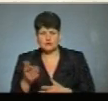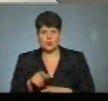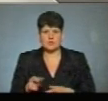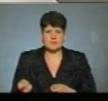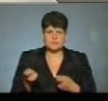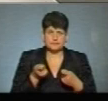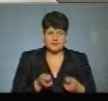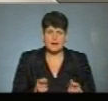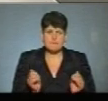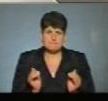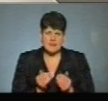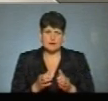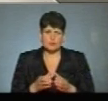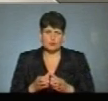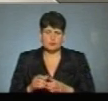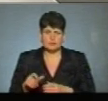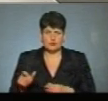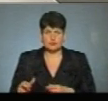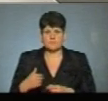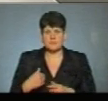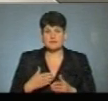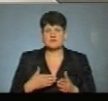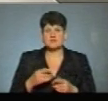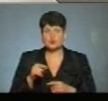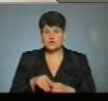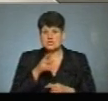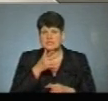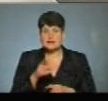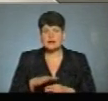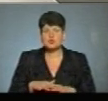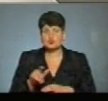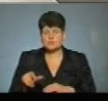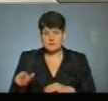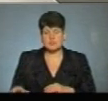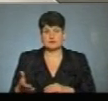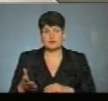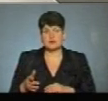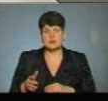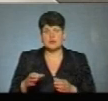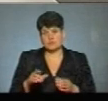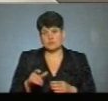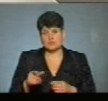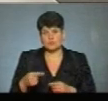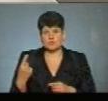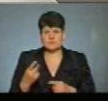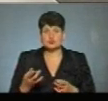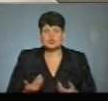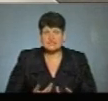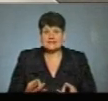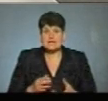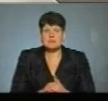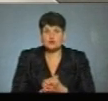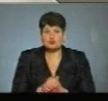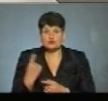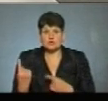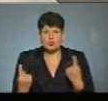довозять продукти, довозять людей, тобто малими групами люди. Ми дійшли до того часу, де вже суспільство, а також громада Тернопільської області зрозуміла,